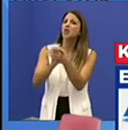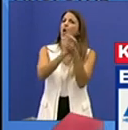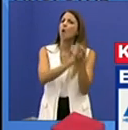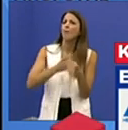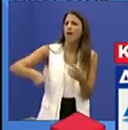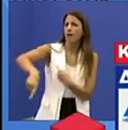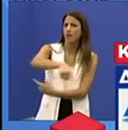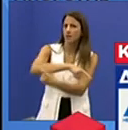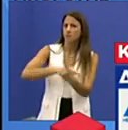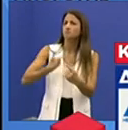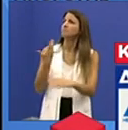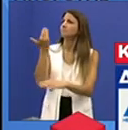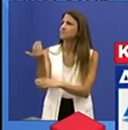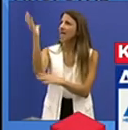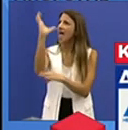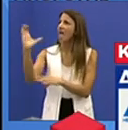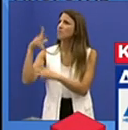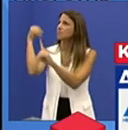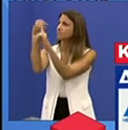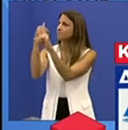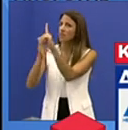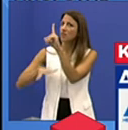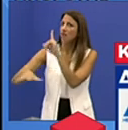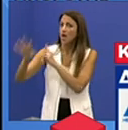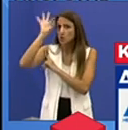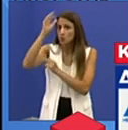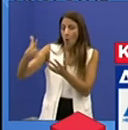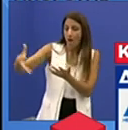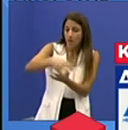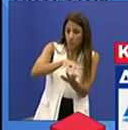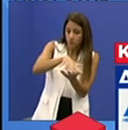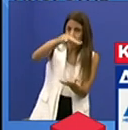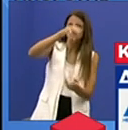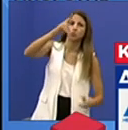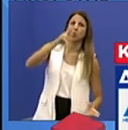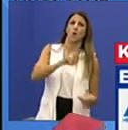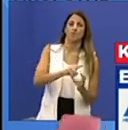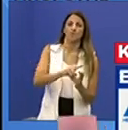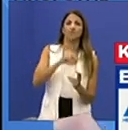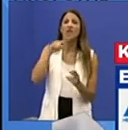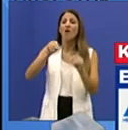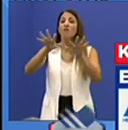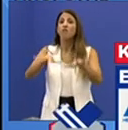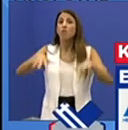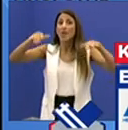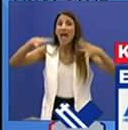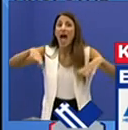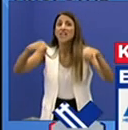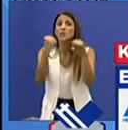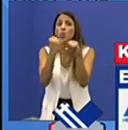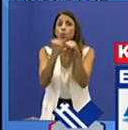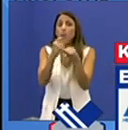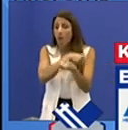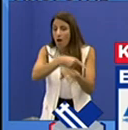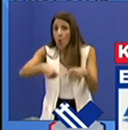στόχο τα χαμηλότερα πλεονάσματα. Ξεκινάμε τώρα. Η Βουλή θα δουλέψει ολόκληρο το καλοκαίρι, γιατί